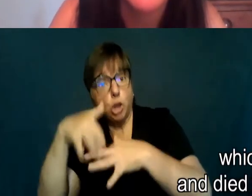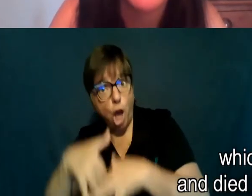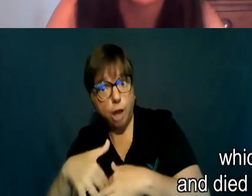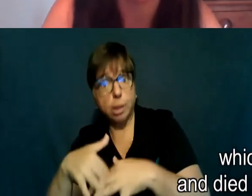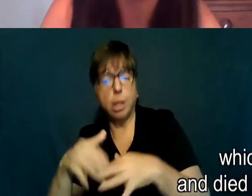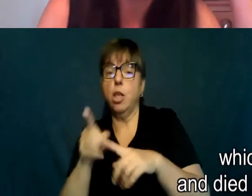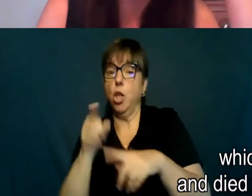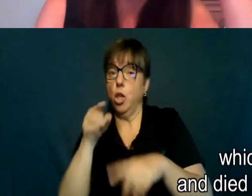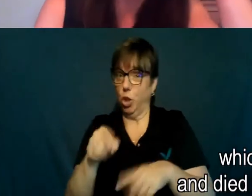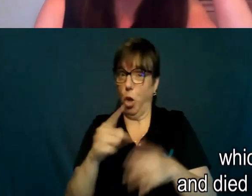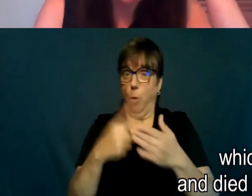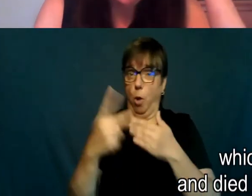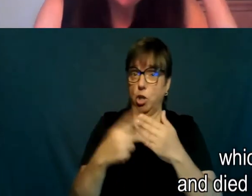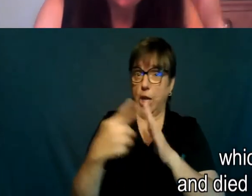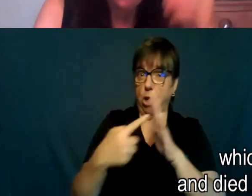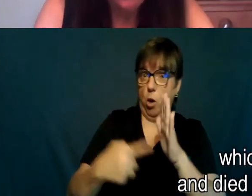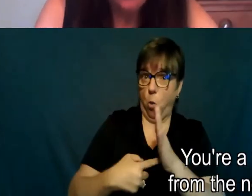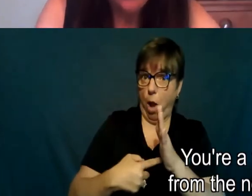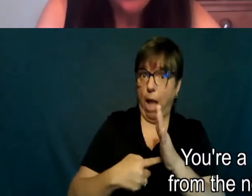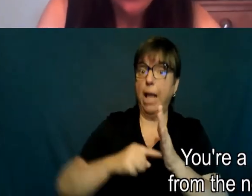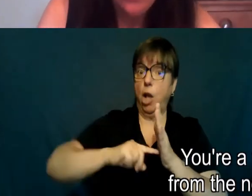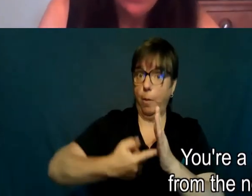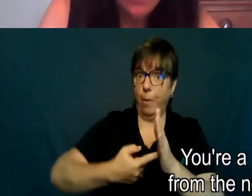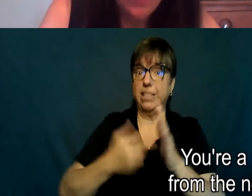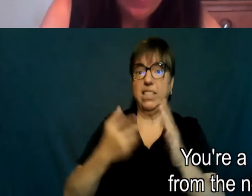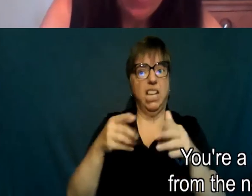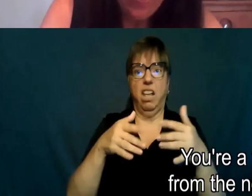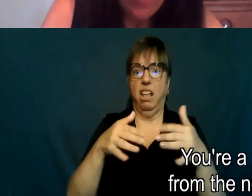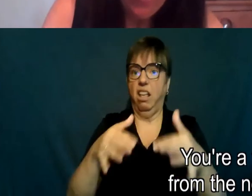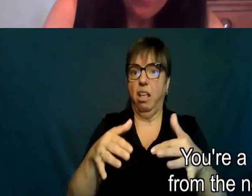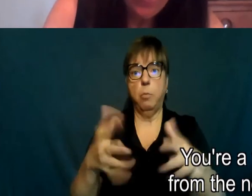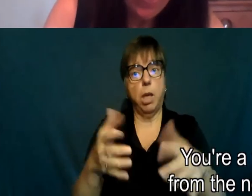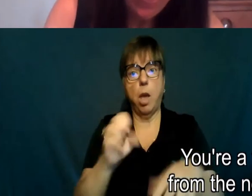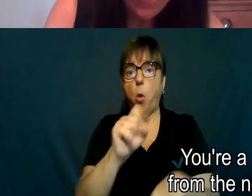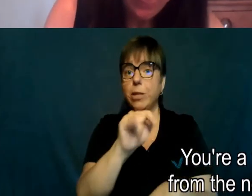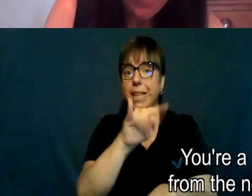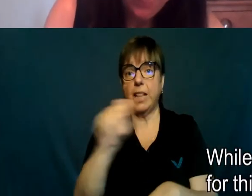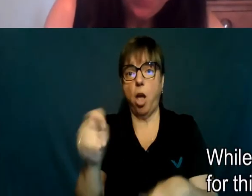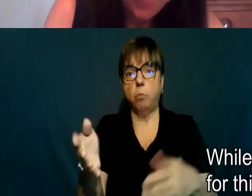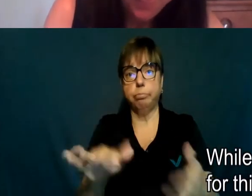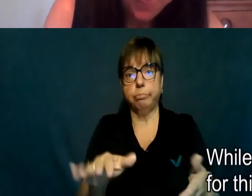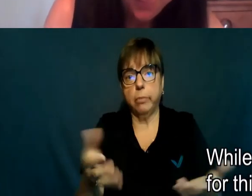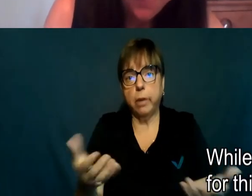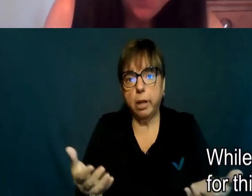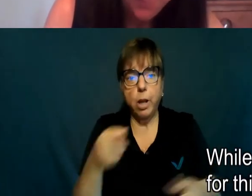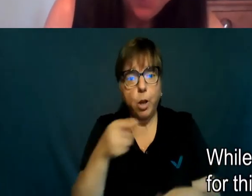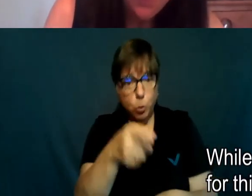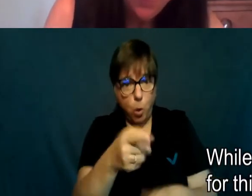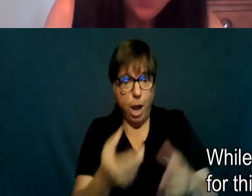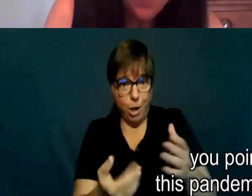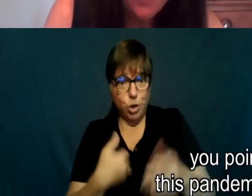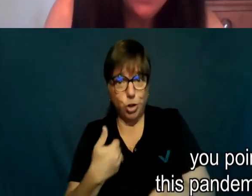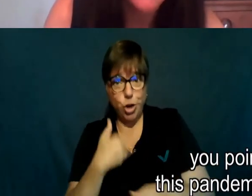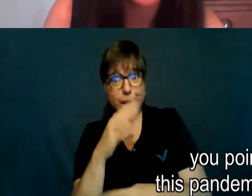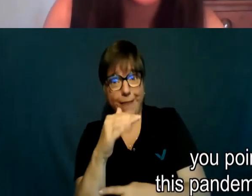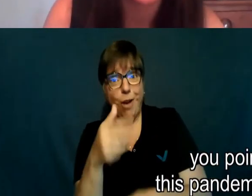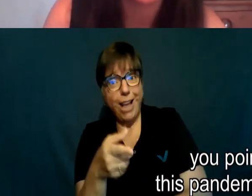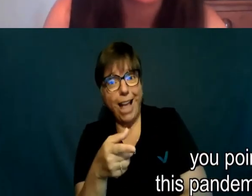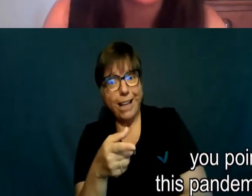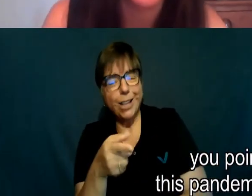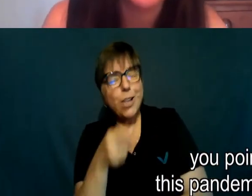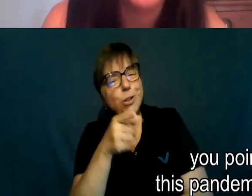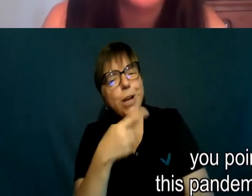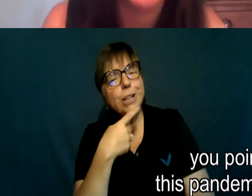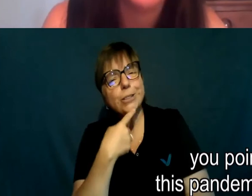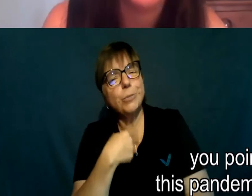qui commençait et est mort au Sénat. Tu es jeune avocate de la prochaine génération. En préparant pour cette session, tu avais précisé